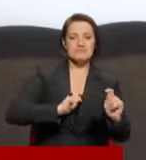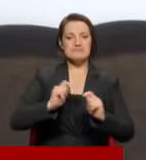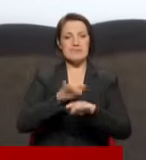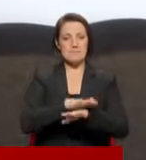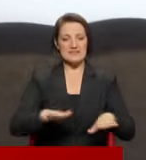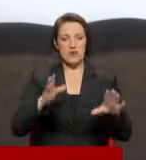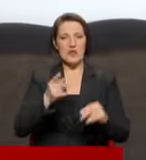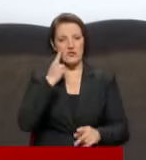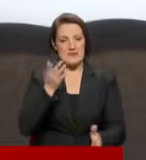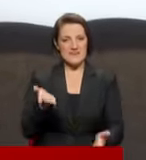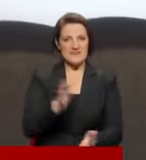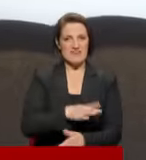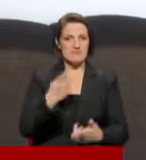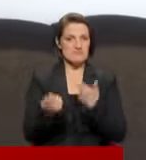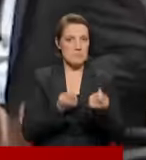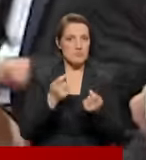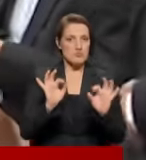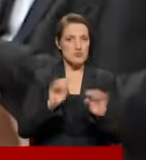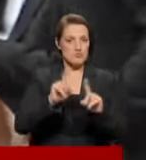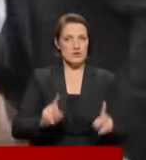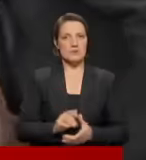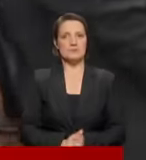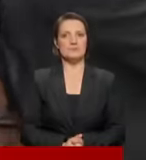olan insanın hükümeti devirmeye teşebbüs etmesi mümkün mü?